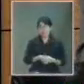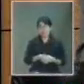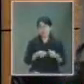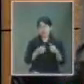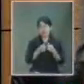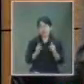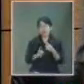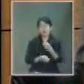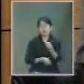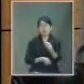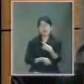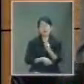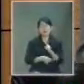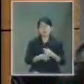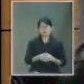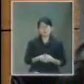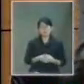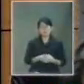นองยังไงรู้ไหมครับ